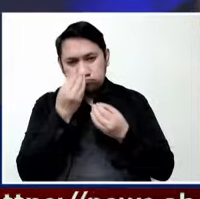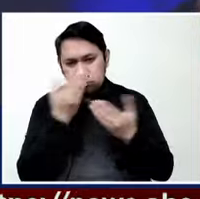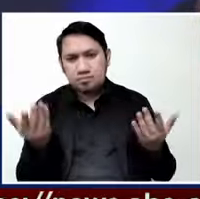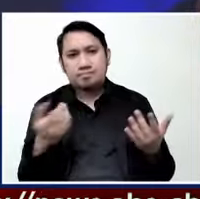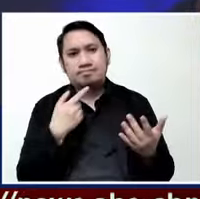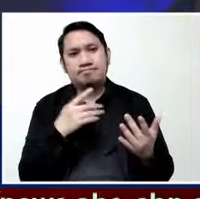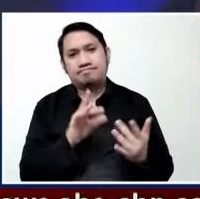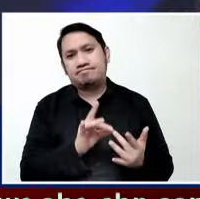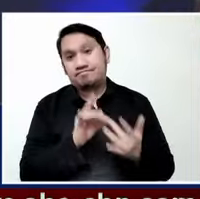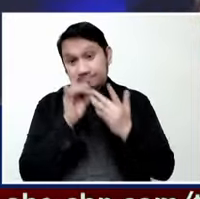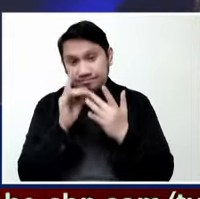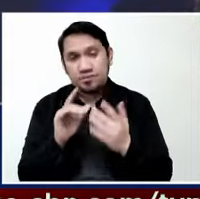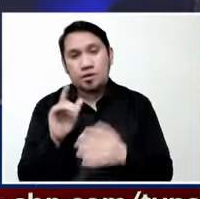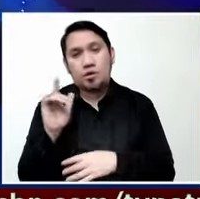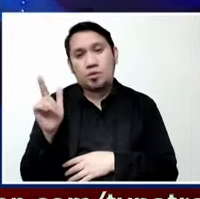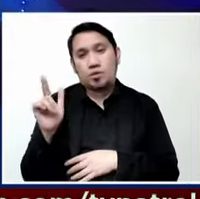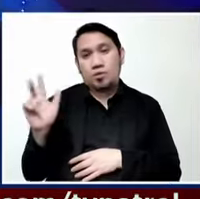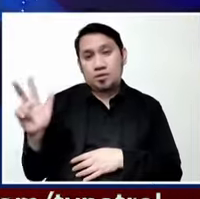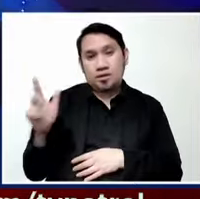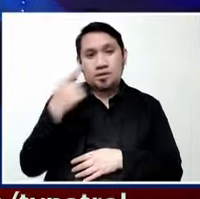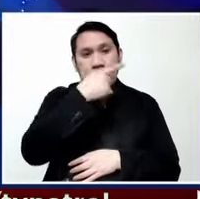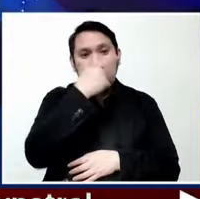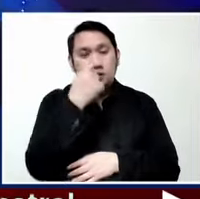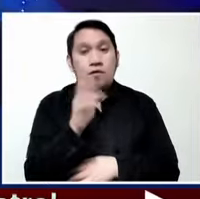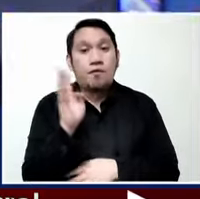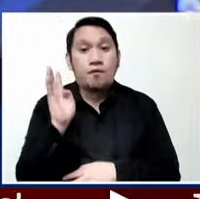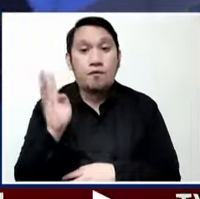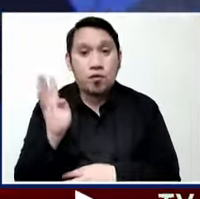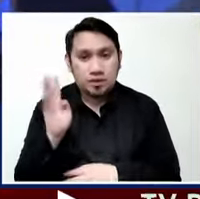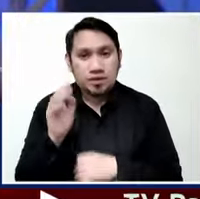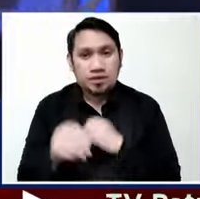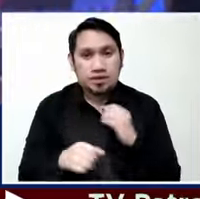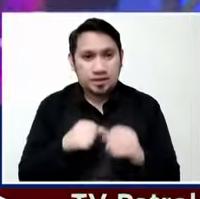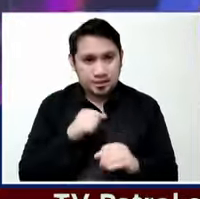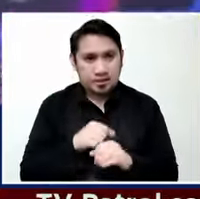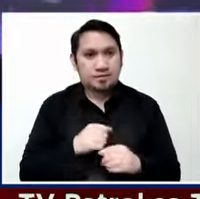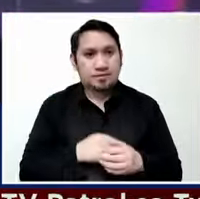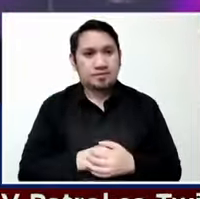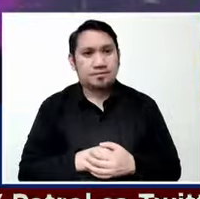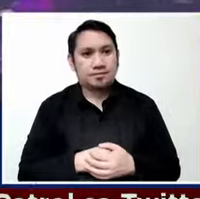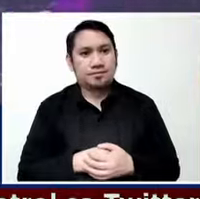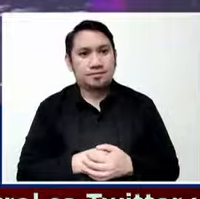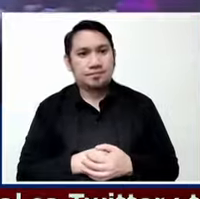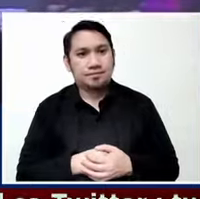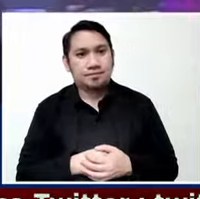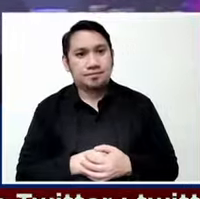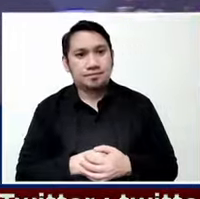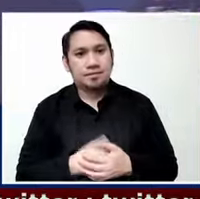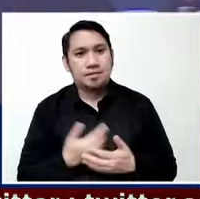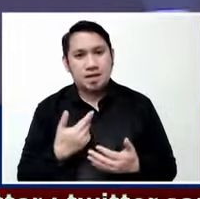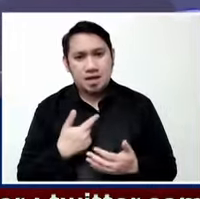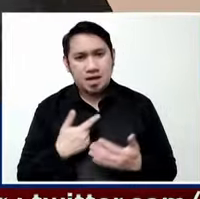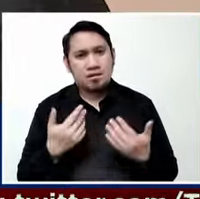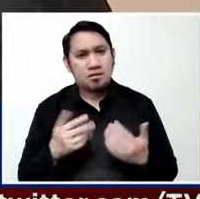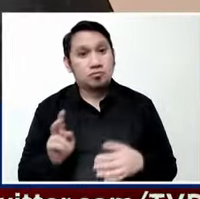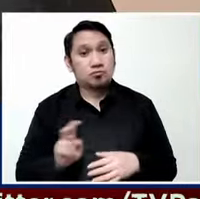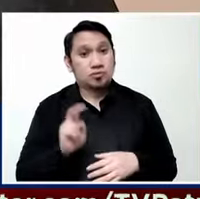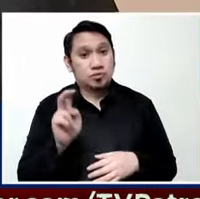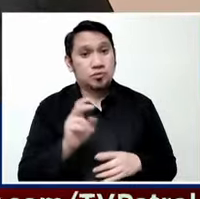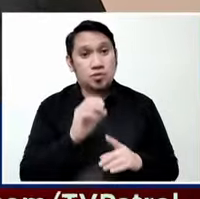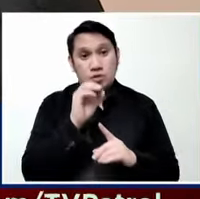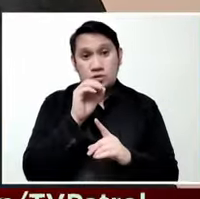kay Gary ang 2023 dahil 40th year niya ito sa industriya. I will be on tour in September and